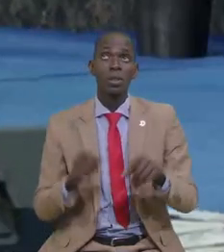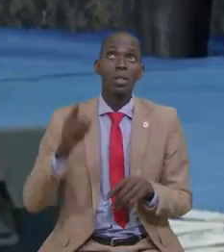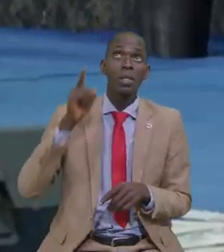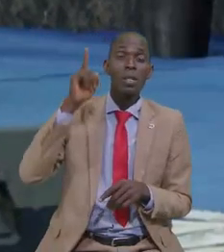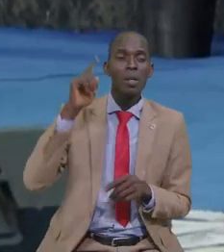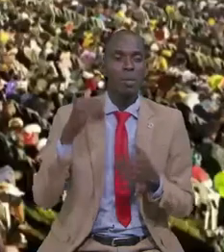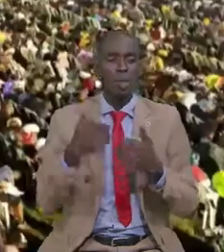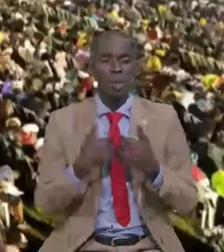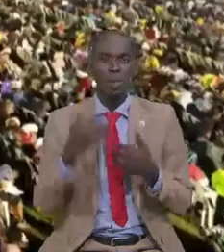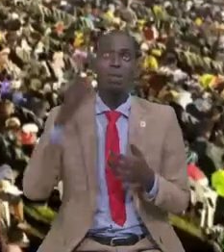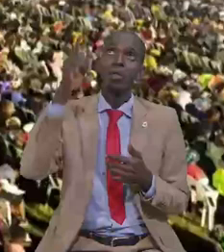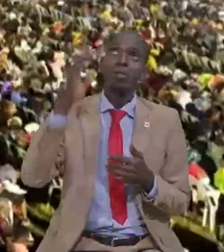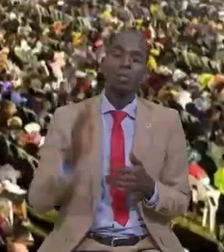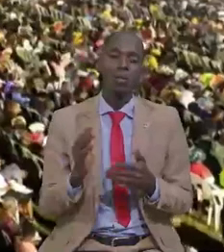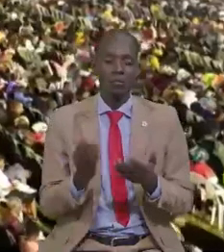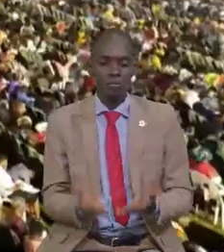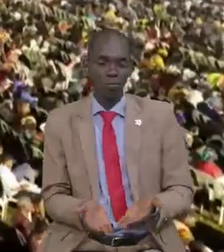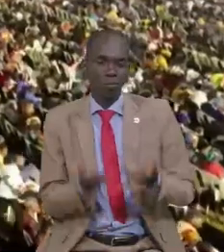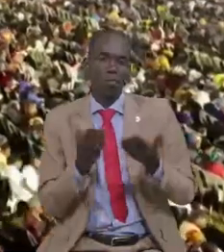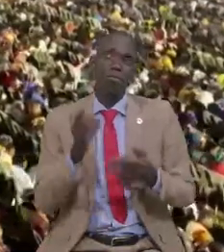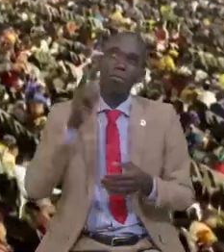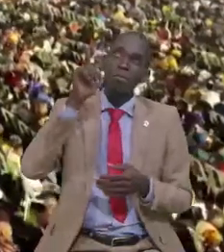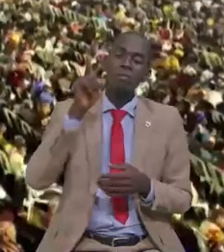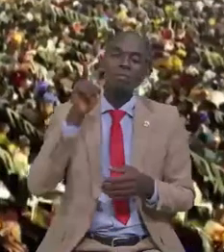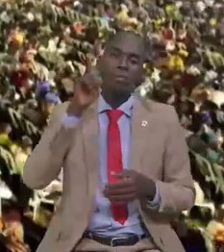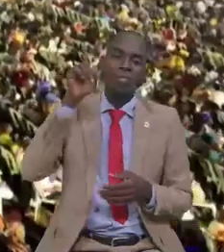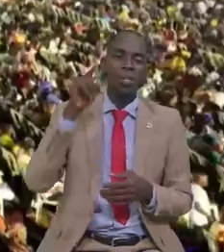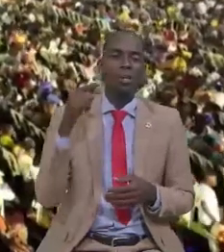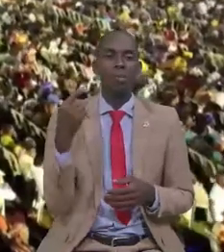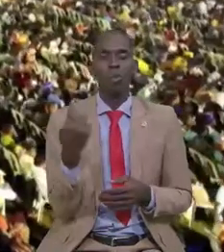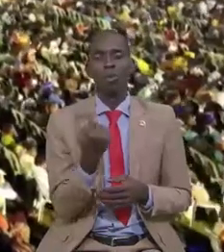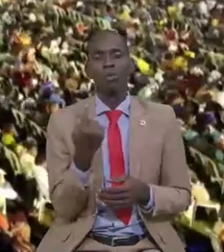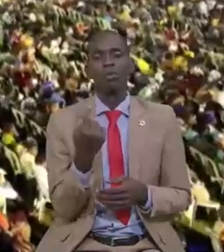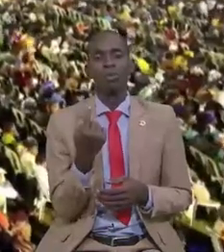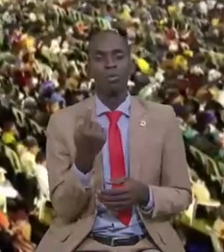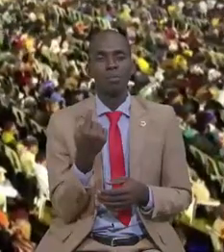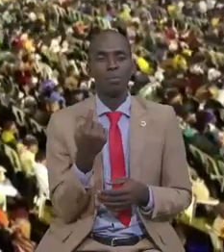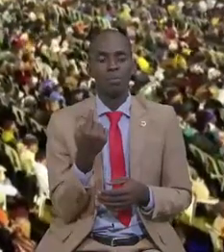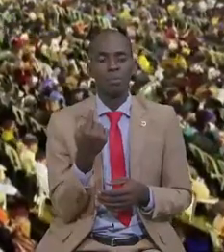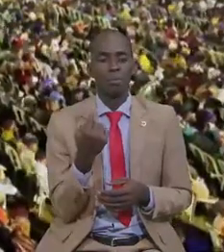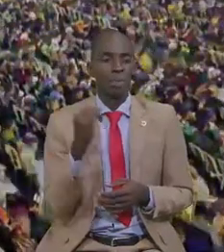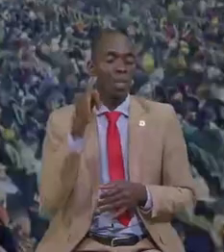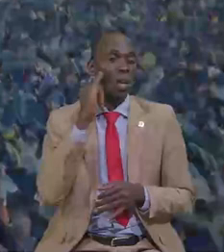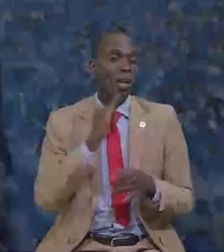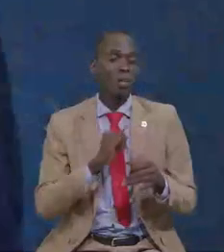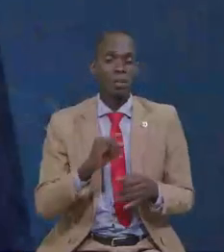31. Dieu l'a élevé. Dieu l'a élevé. Lui seul, lui